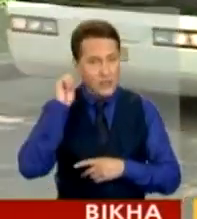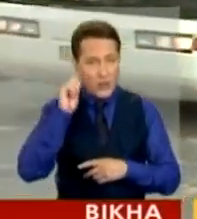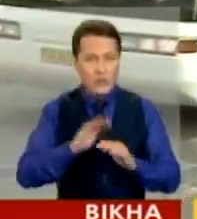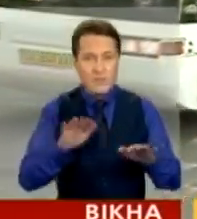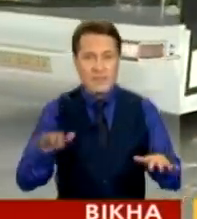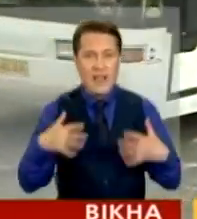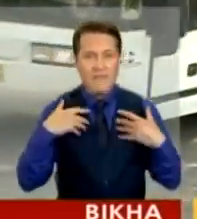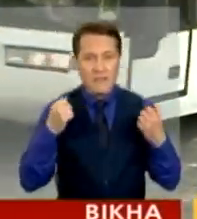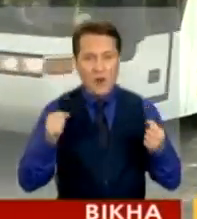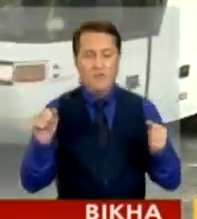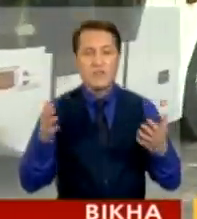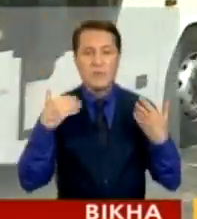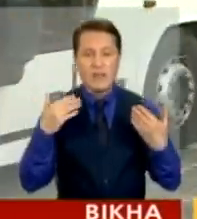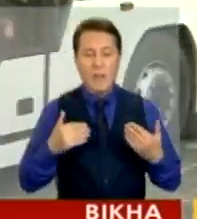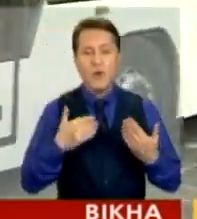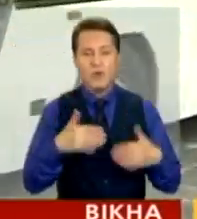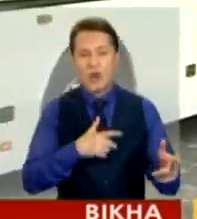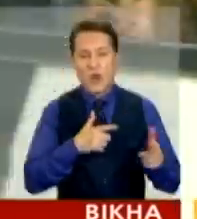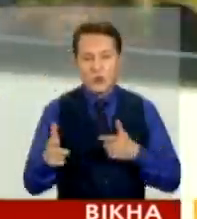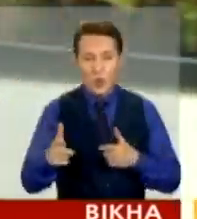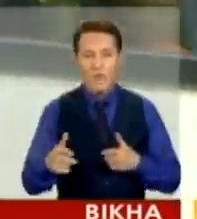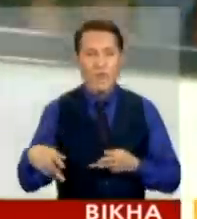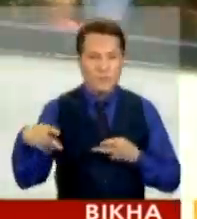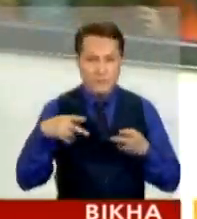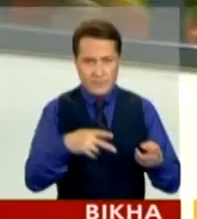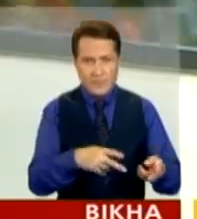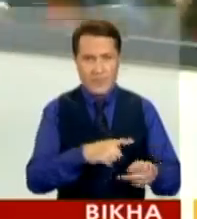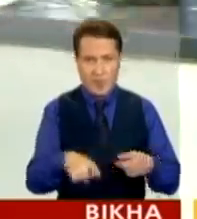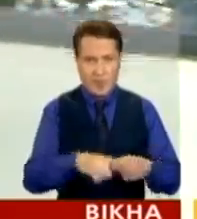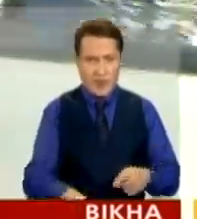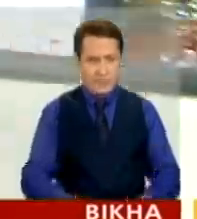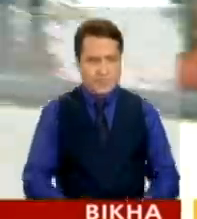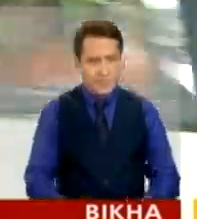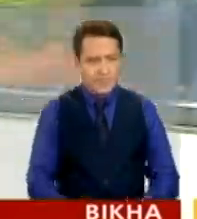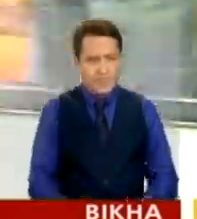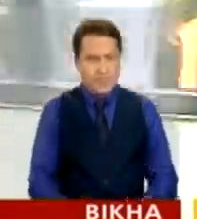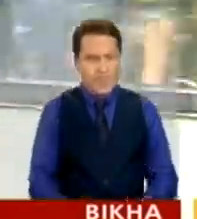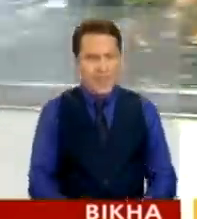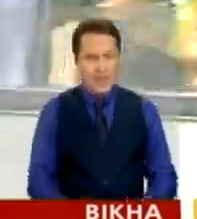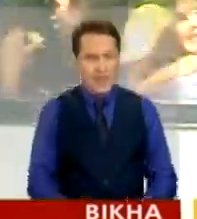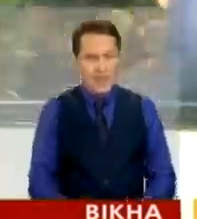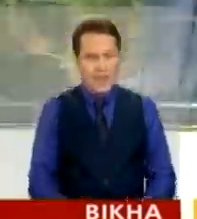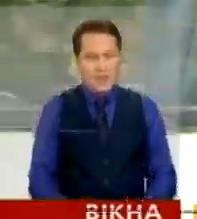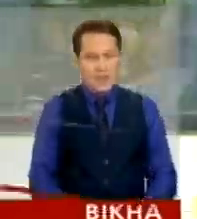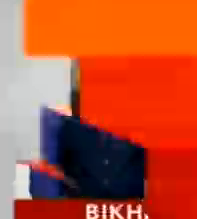оздоровчому таборі вже готові. Діткам лишилося подолати далеку дорогу. Світлана Хрущак, Тарас Оленець, програма «Вікна СТБ».